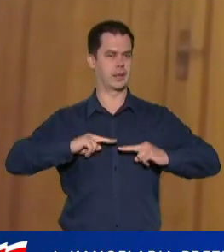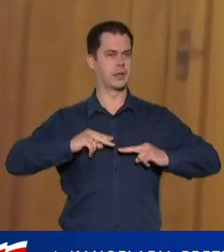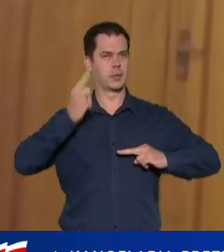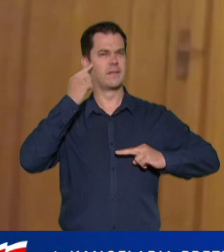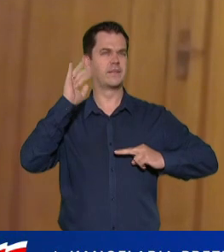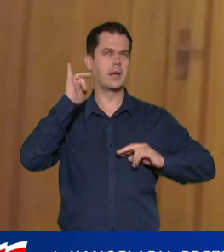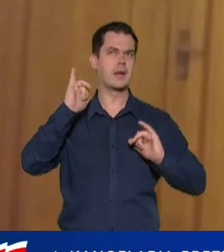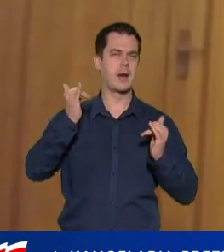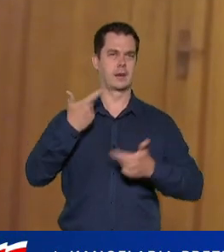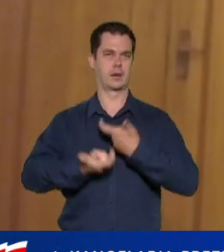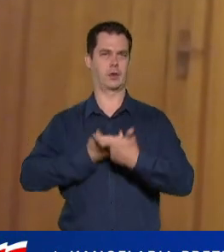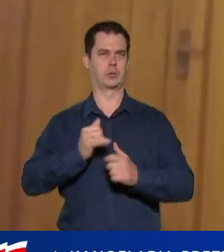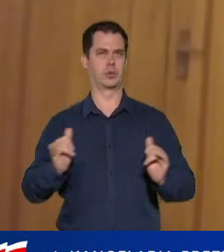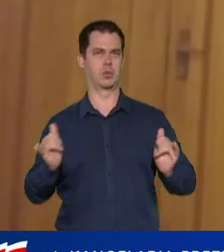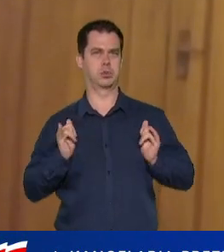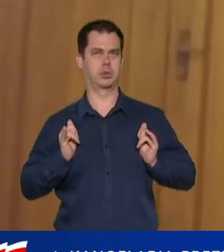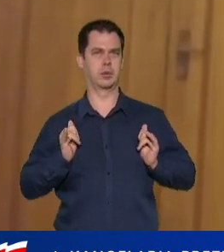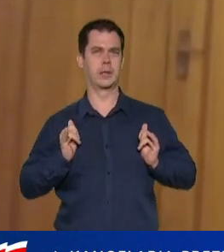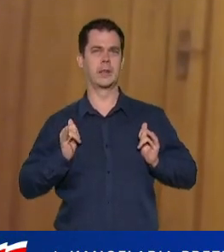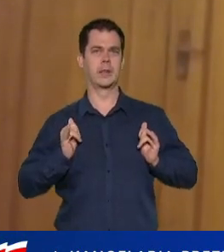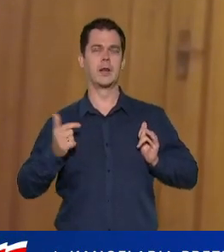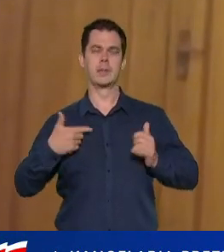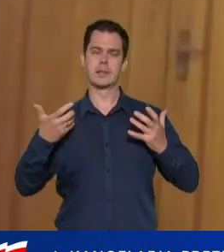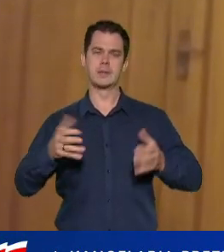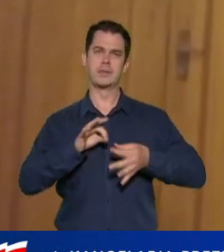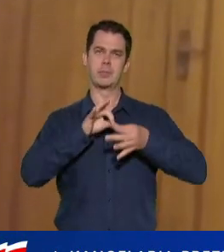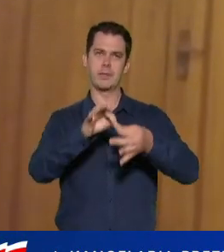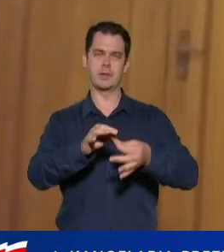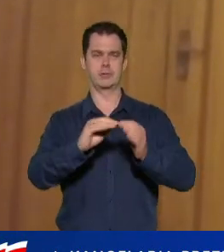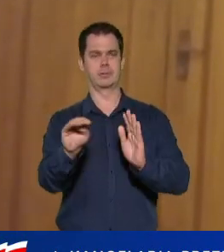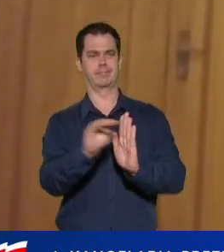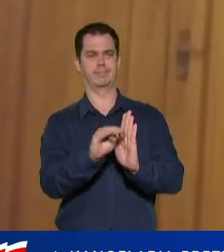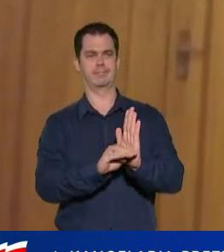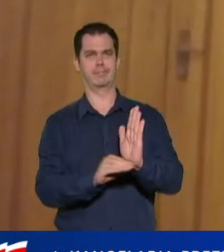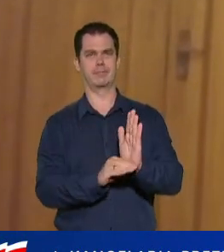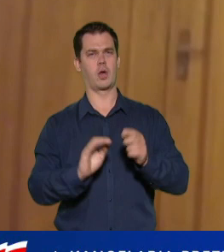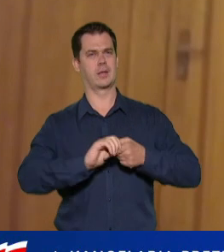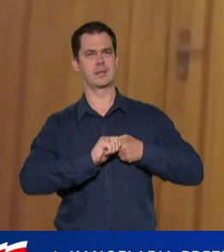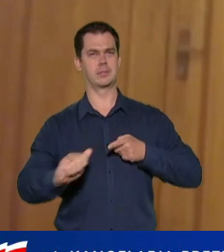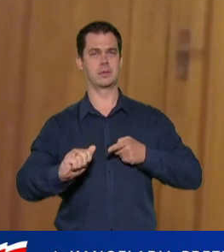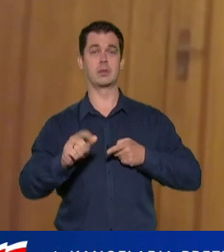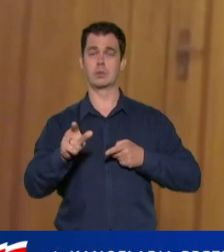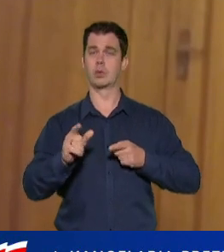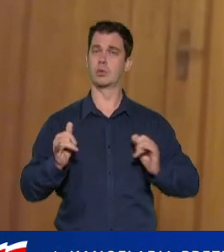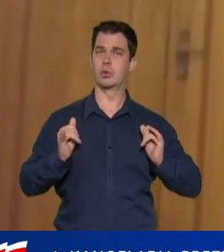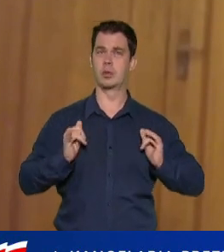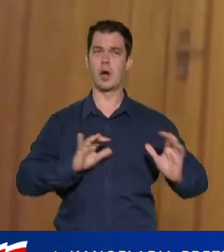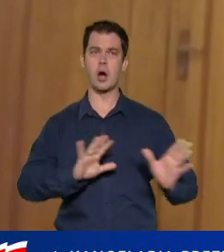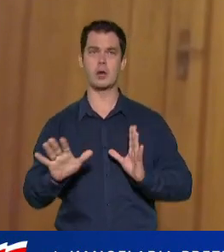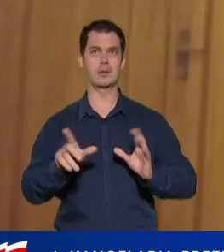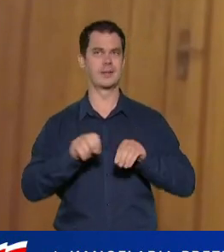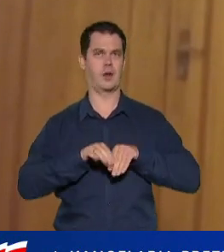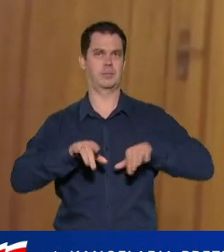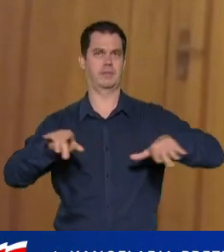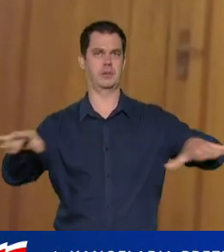potrafimy interpretować. Chcemy wdrażać obostrzenia, które będą chroniły nas przed